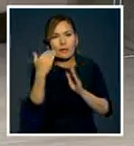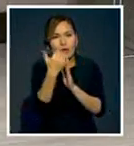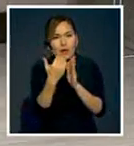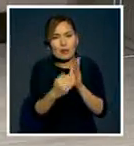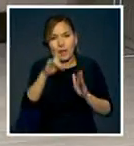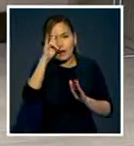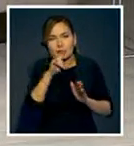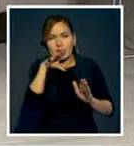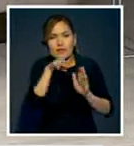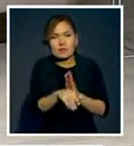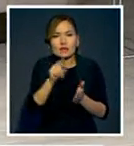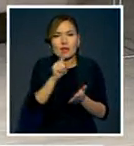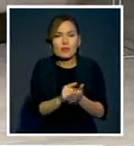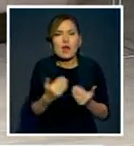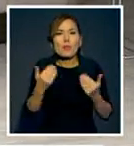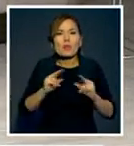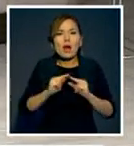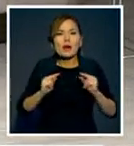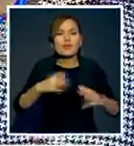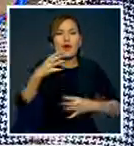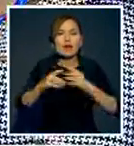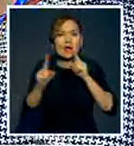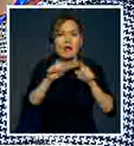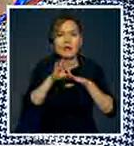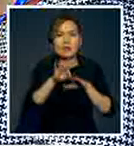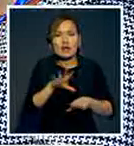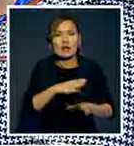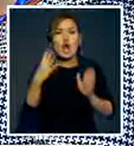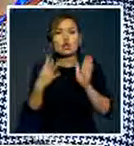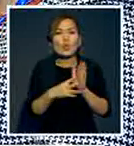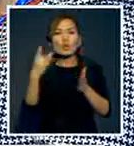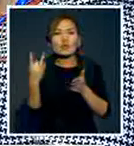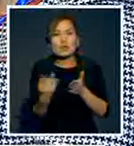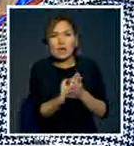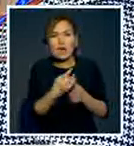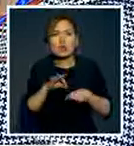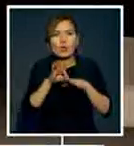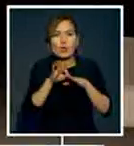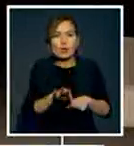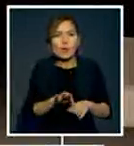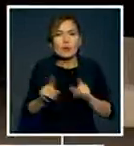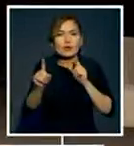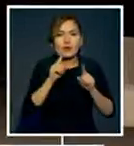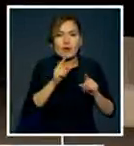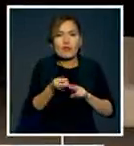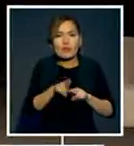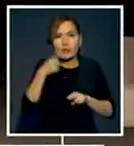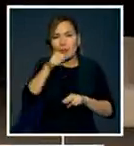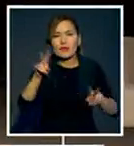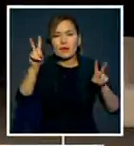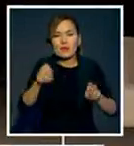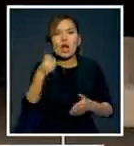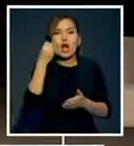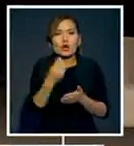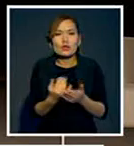керек. Бұл туралы мұғалімдердің халықаралық конференциясында айтылды. Осымен 9-ші рет ұйымдастырылып отырған шараның биылғы тақырыбы